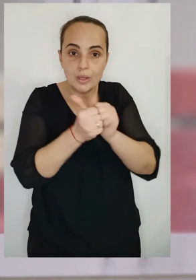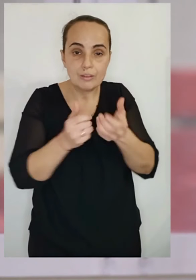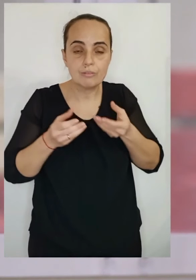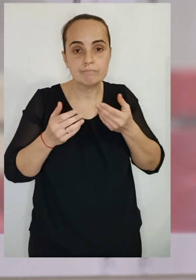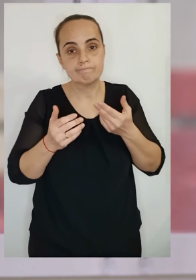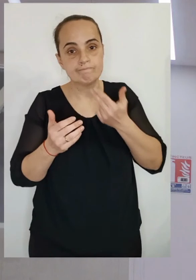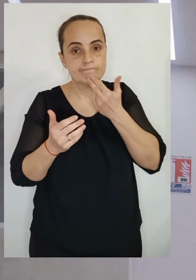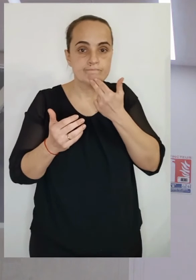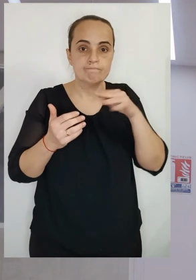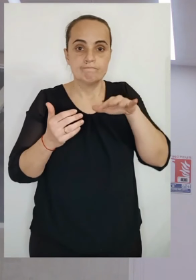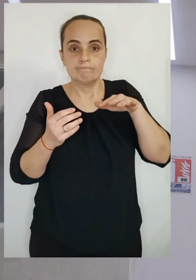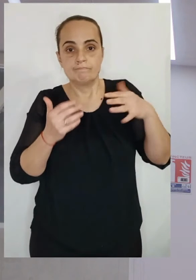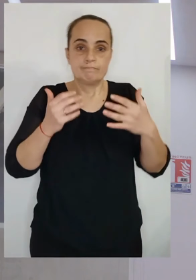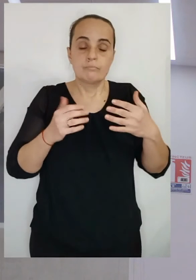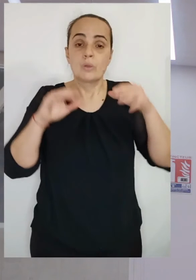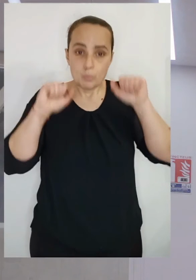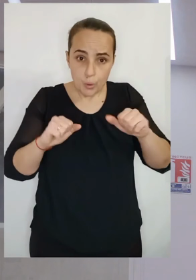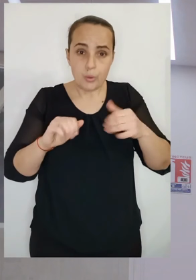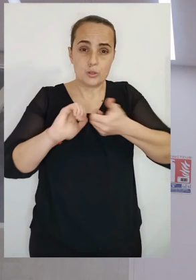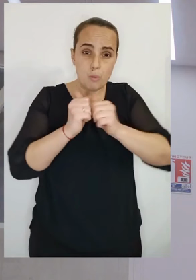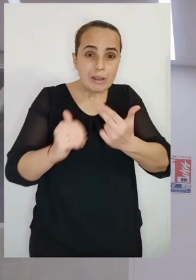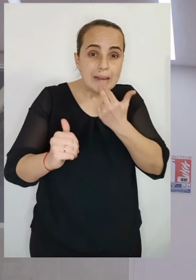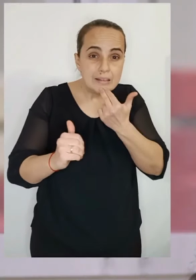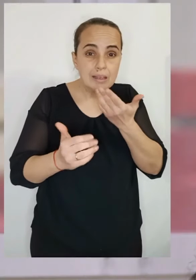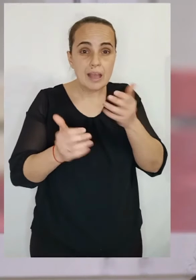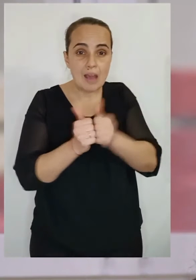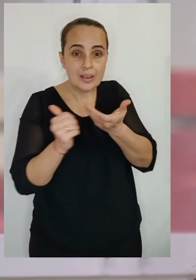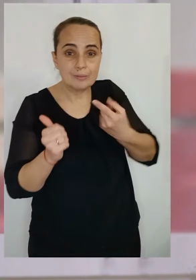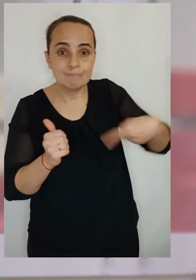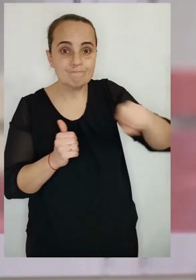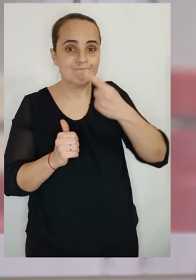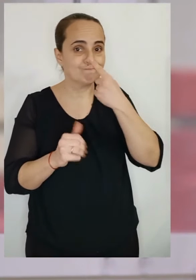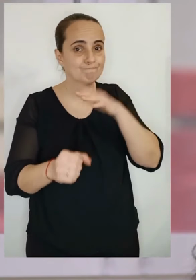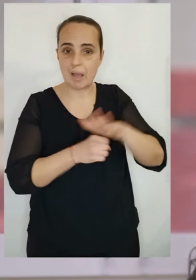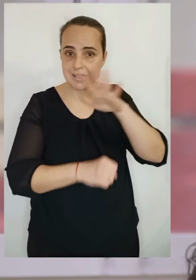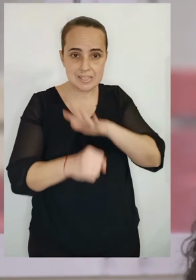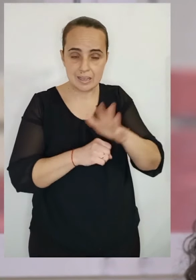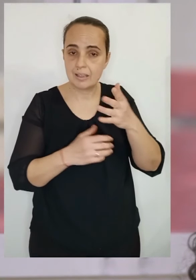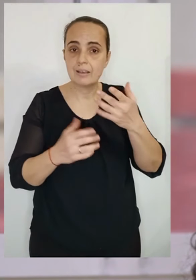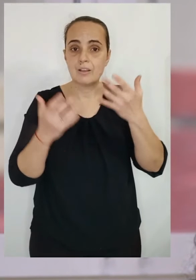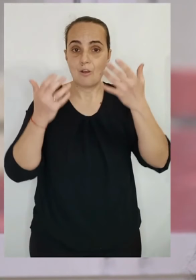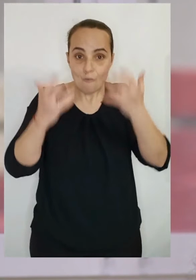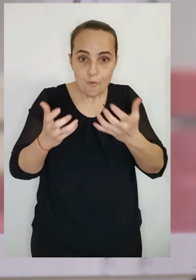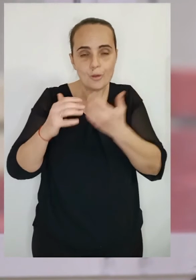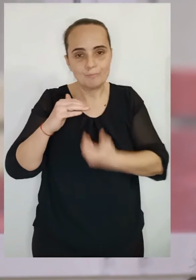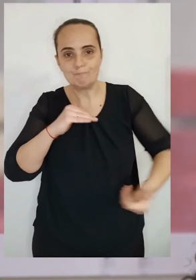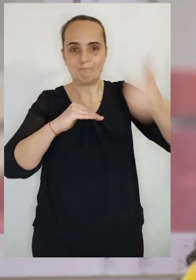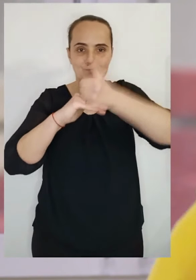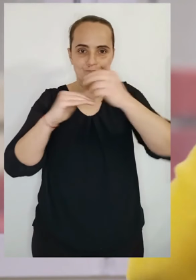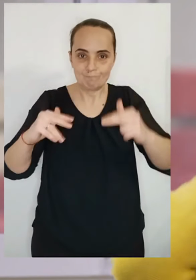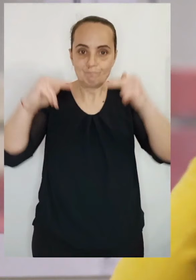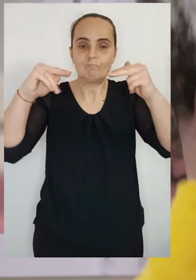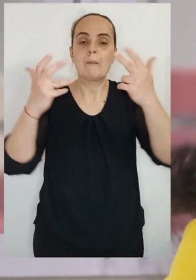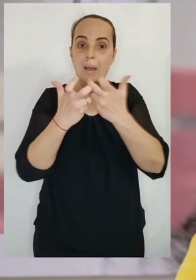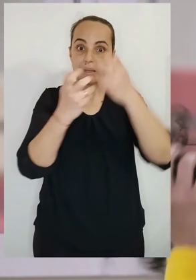hauteur d'une pratique sportive de qualité. Et justement, nous permettant éventuellement de jouer les premiers rôles quand il y a des